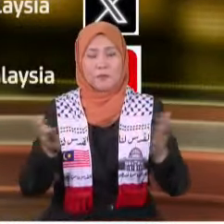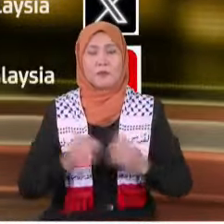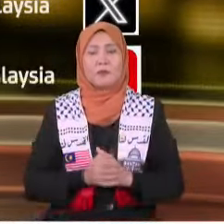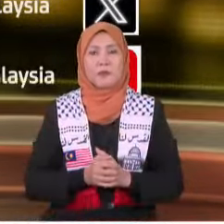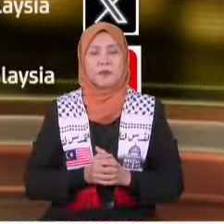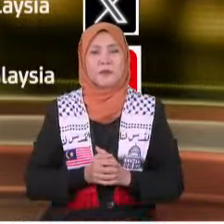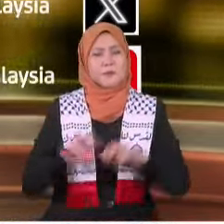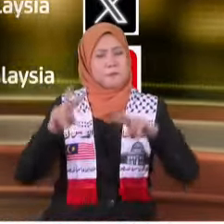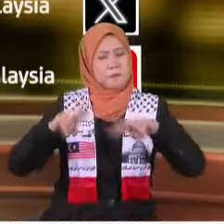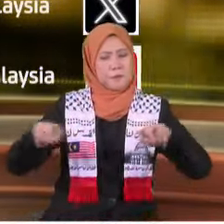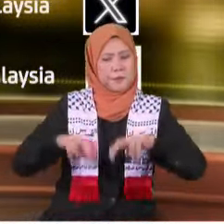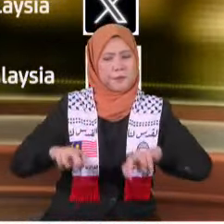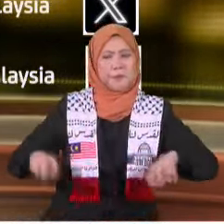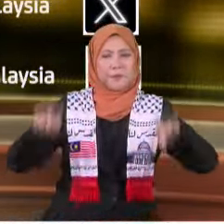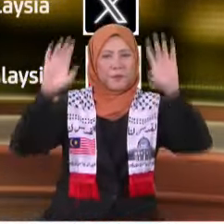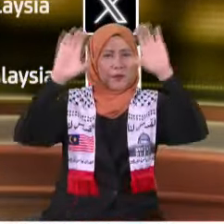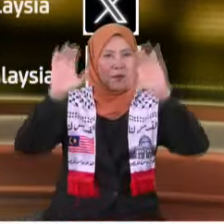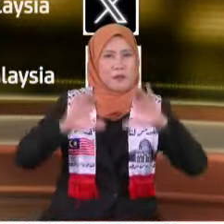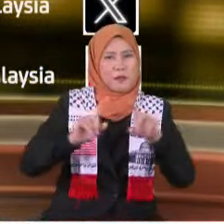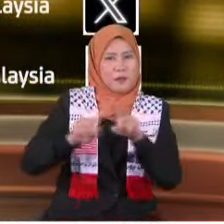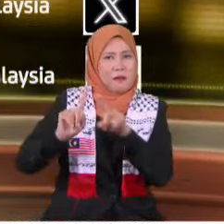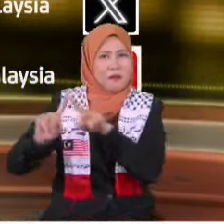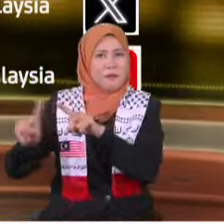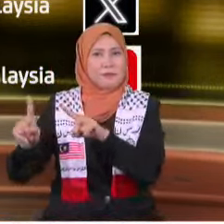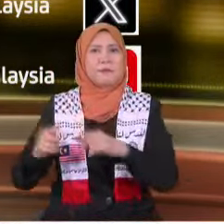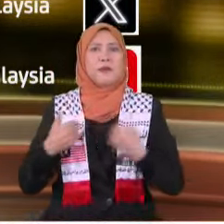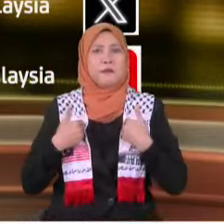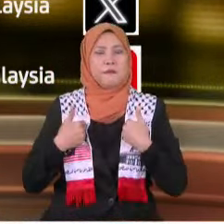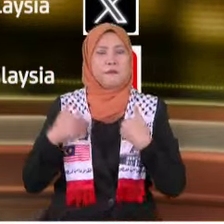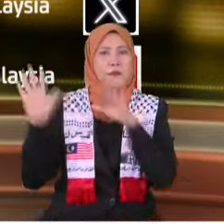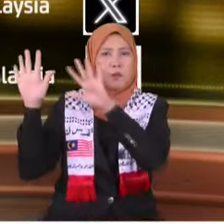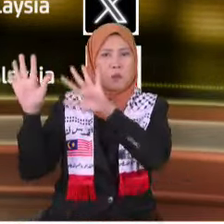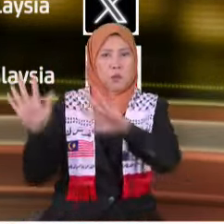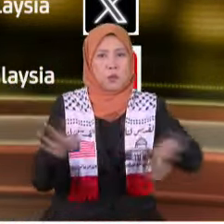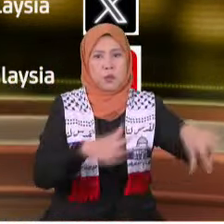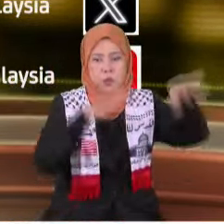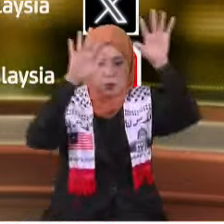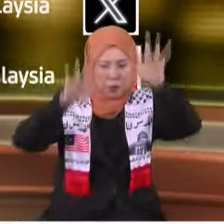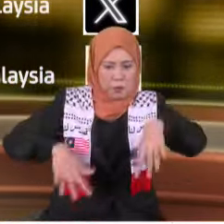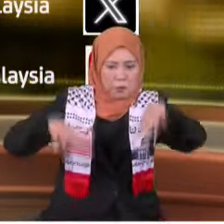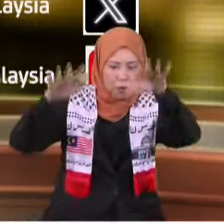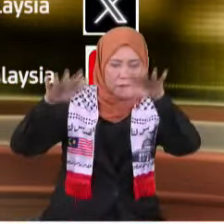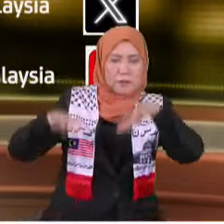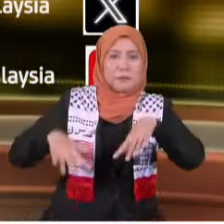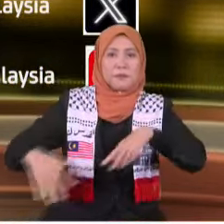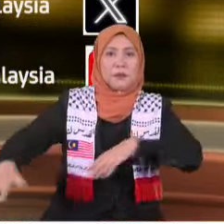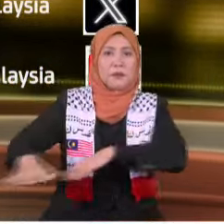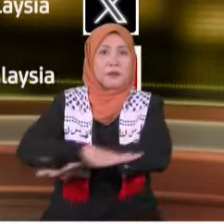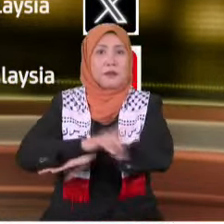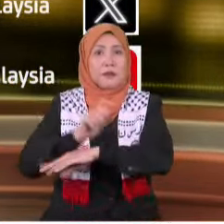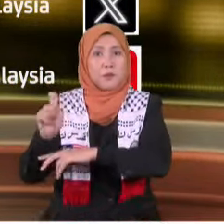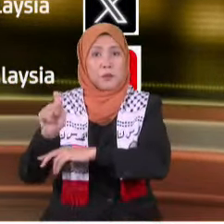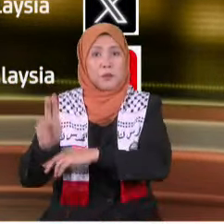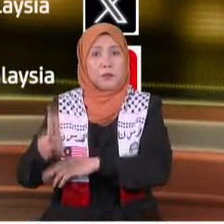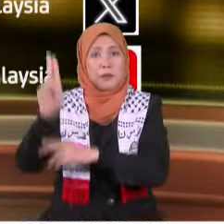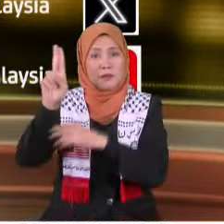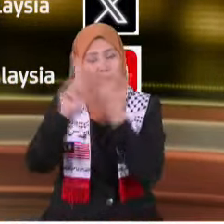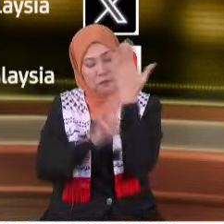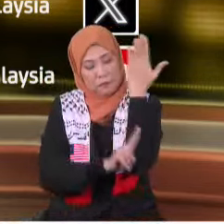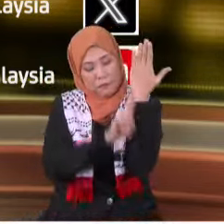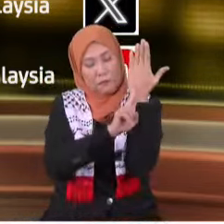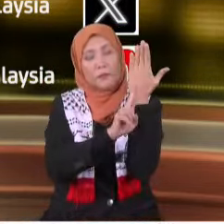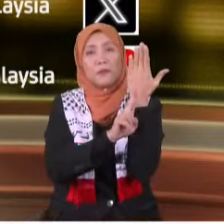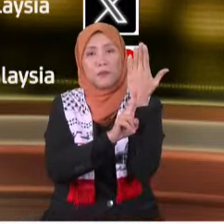berdasarkan analisis model-model cuaca, satu luruan monsun dijangka akan berlaku di pantai timur dan juga utara